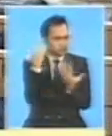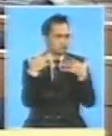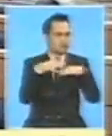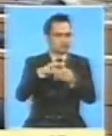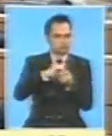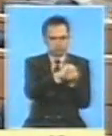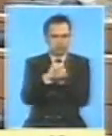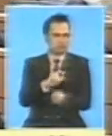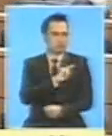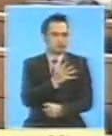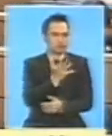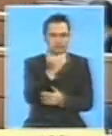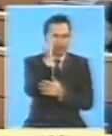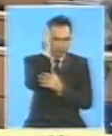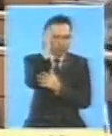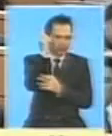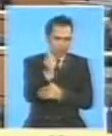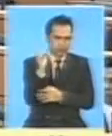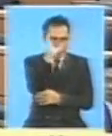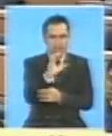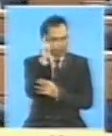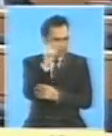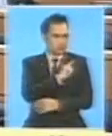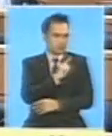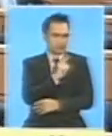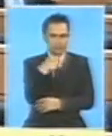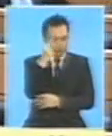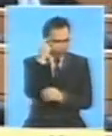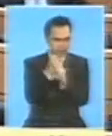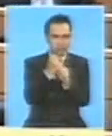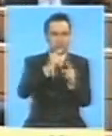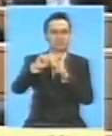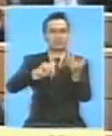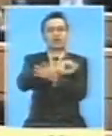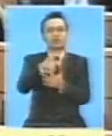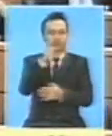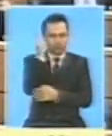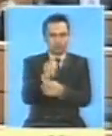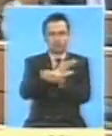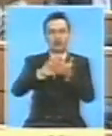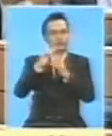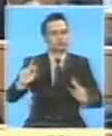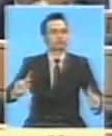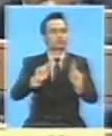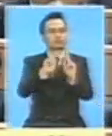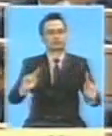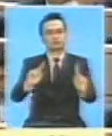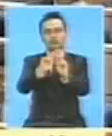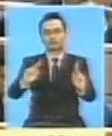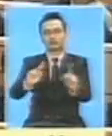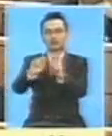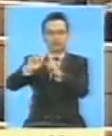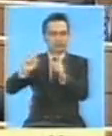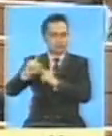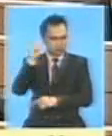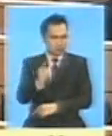ครรับผิดชอบนะวันหน้าก็ต้องหาคนรับผิดชอบให้ได้ถ้าอะไรมันขึ้นมาแล้วมันไม่เรียบร้อยไม่ดีก็กระทรวงนั้นกระทรวงนี้ก็ต้องรับผิดชอบนะ